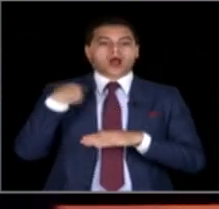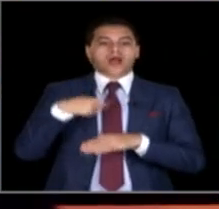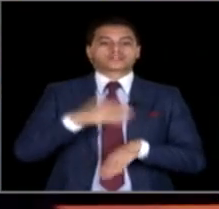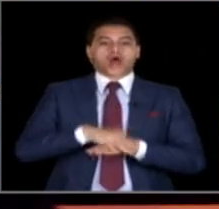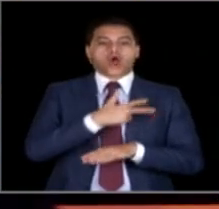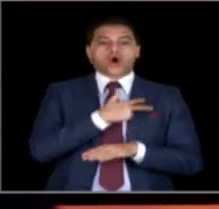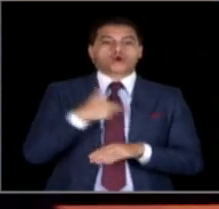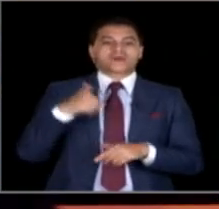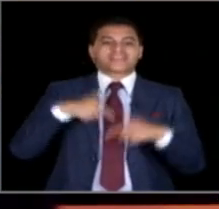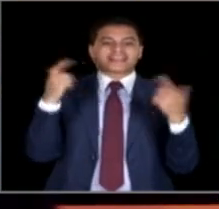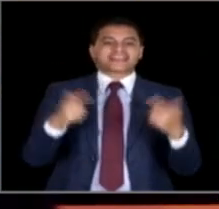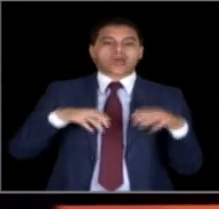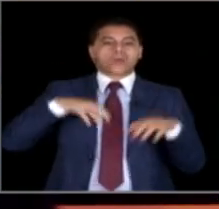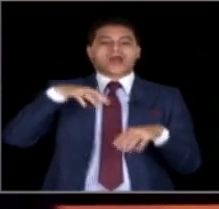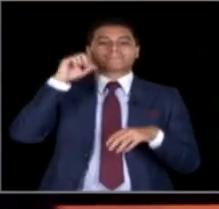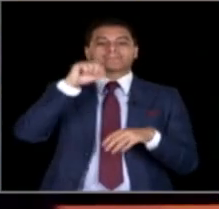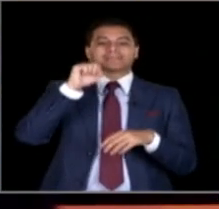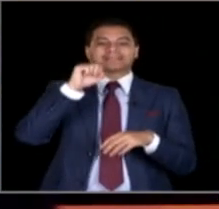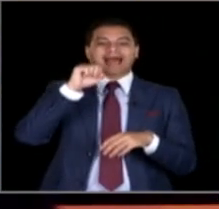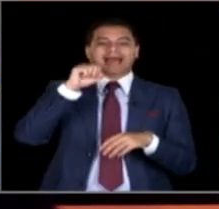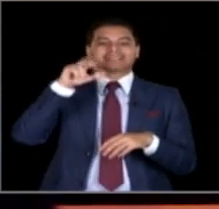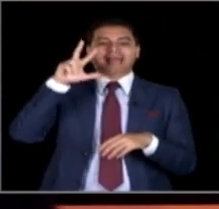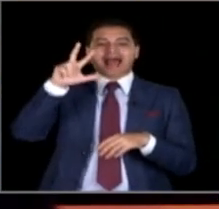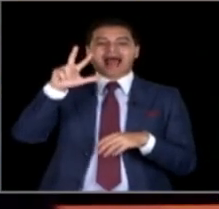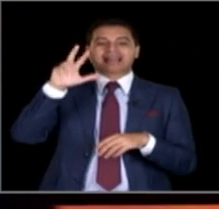الدول الإسكندنافية عام